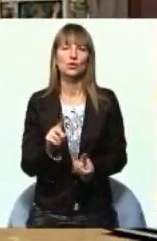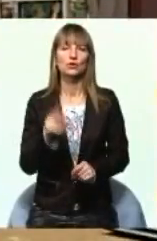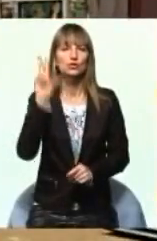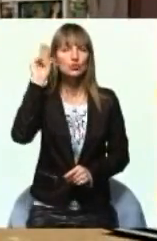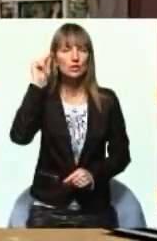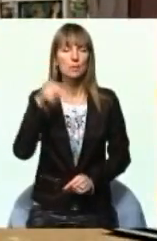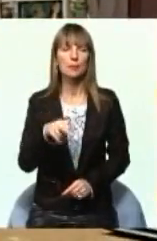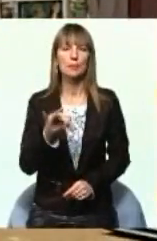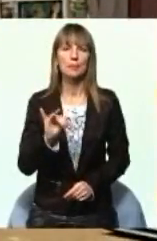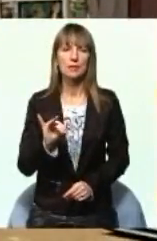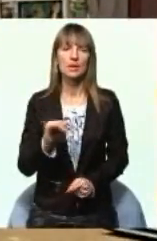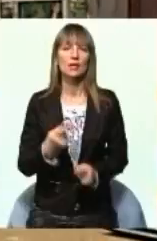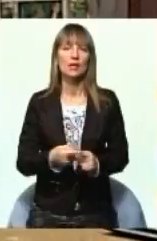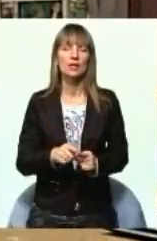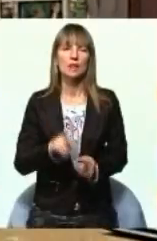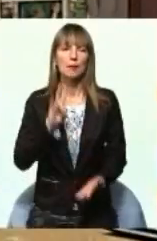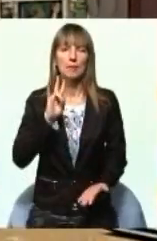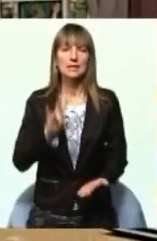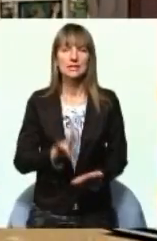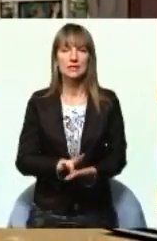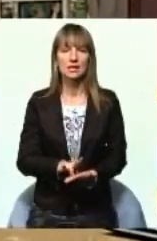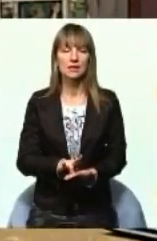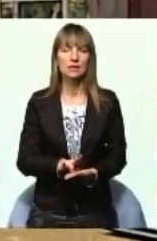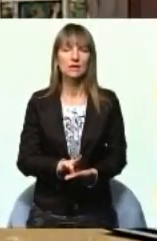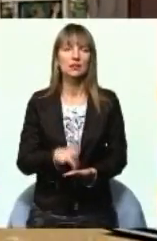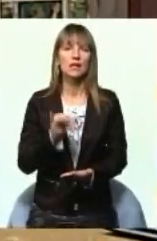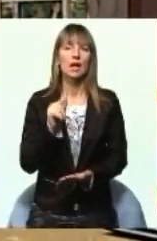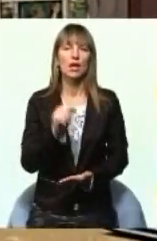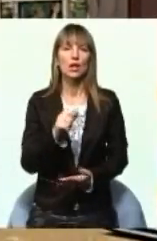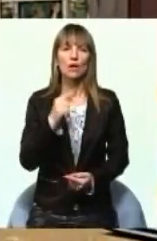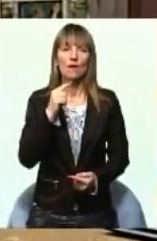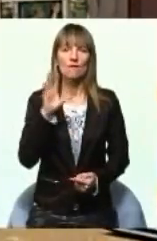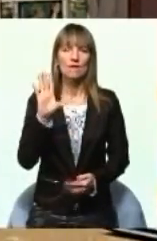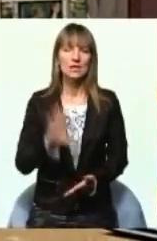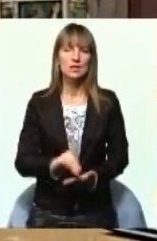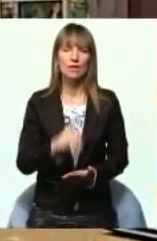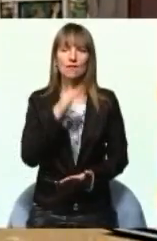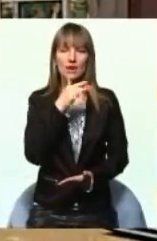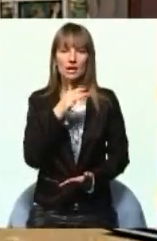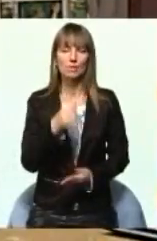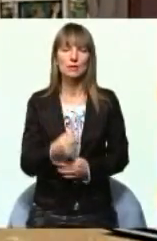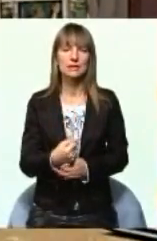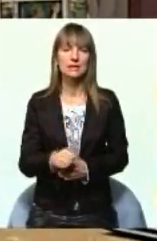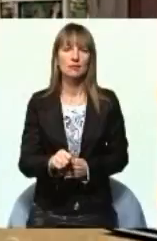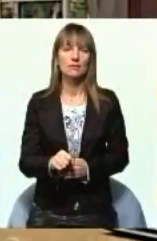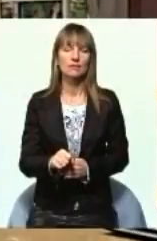Пі – це... Это постоянное, и оно все время